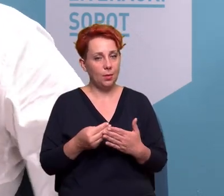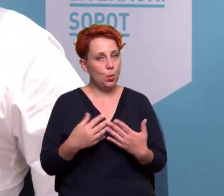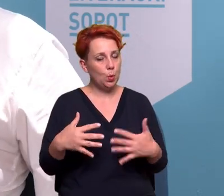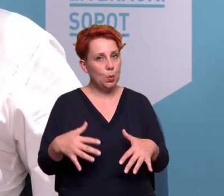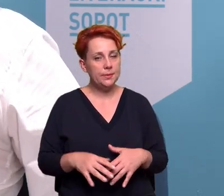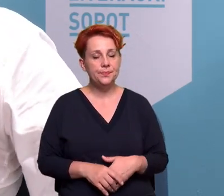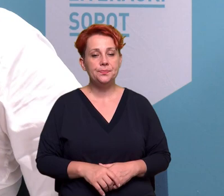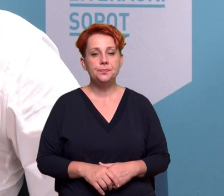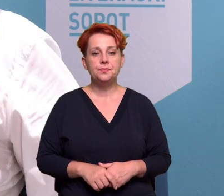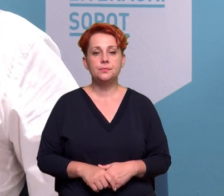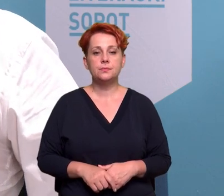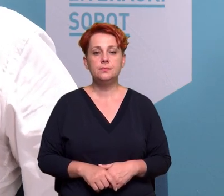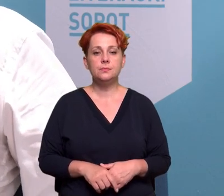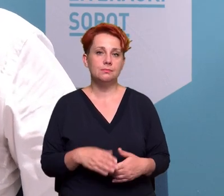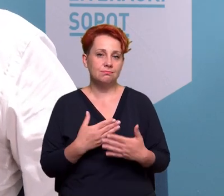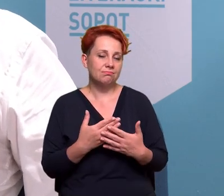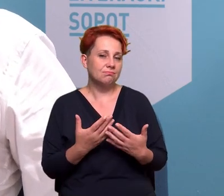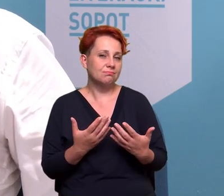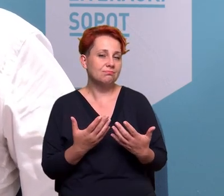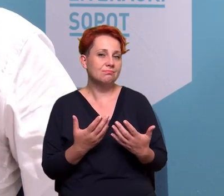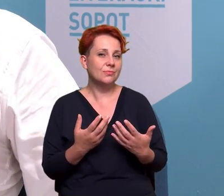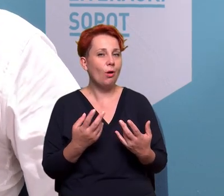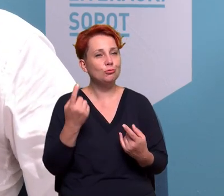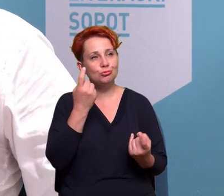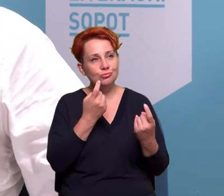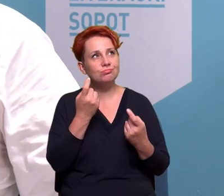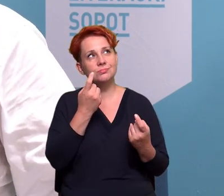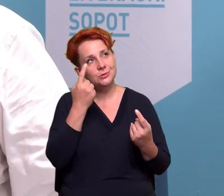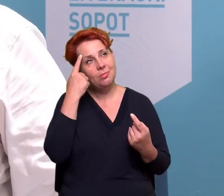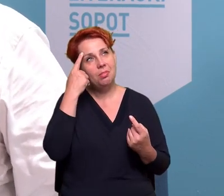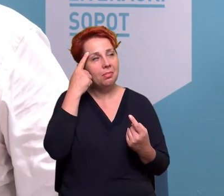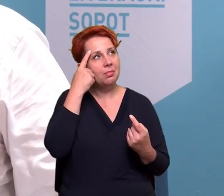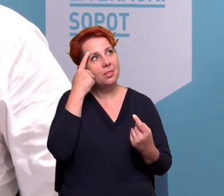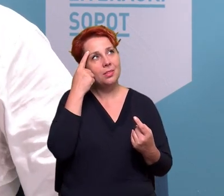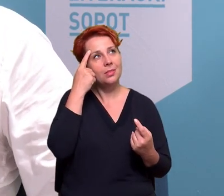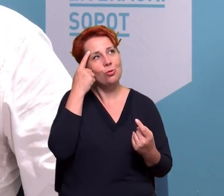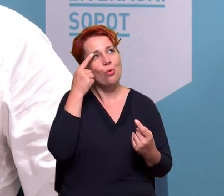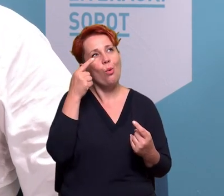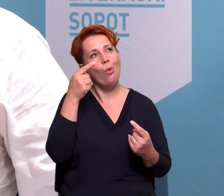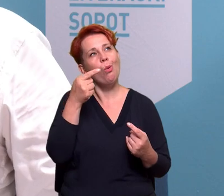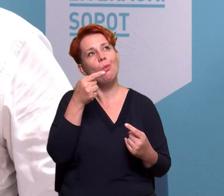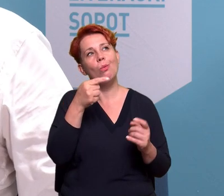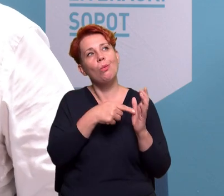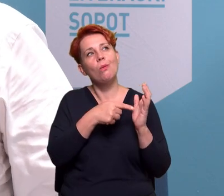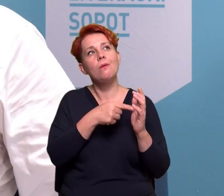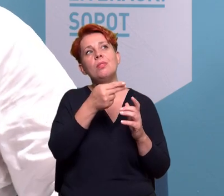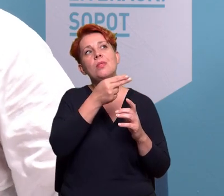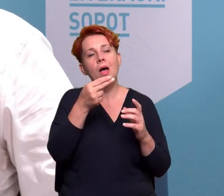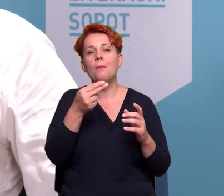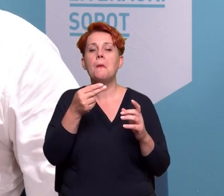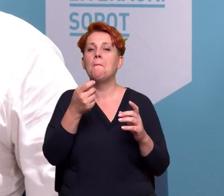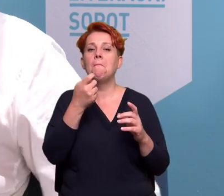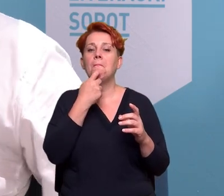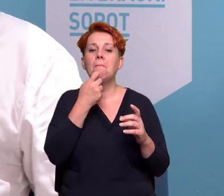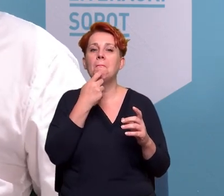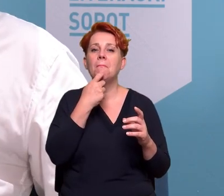Więc tutaj jest oczywiście bardzo ciekawe rozmyślanie na temat tego, co to jest tak zwany